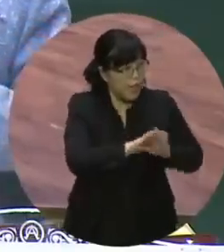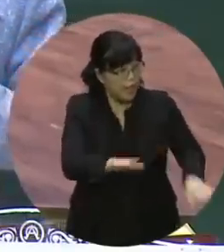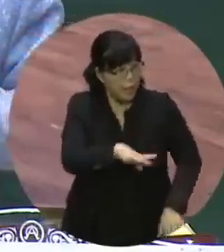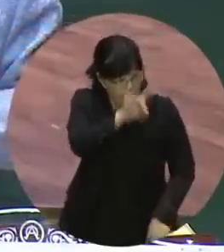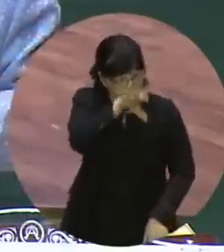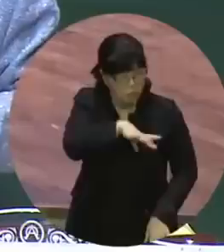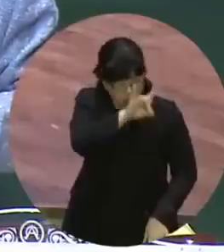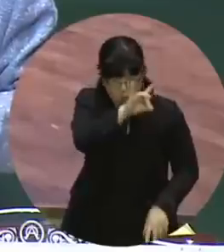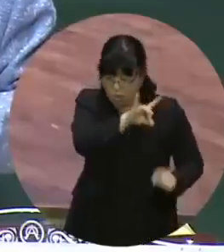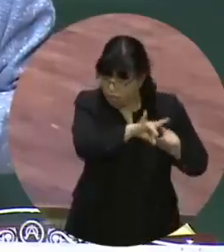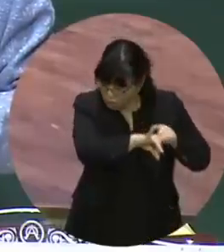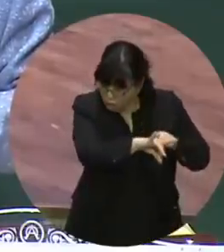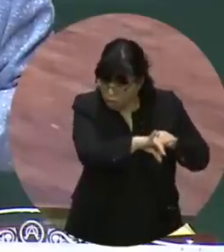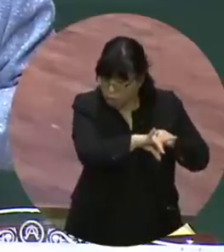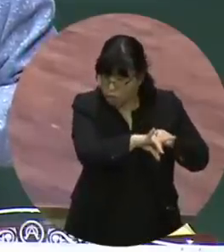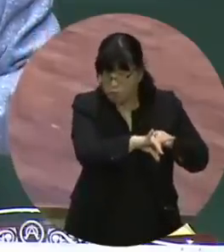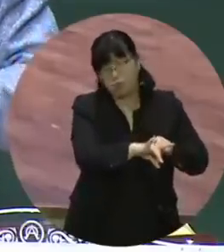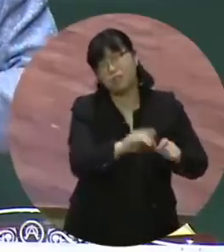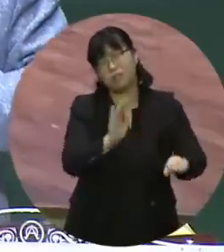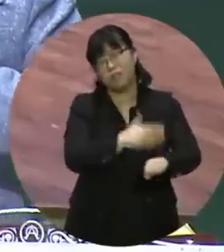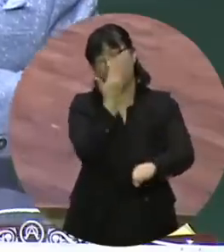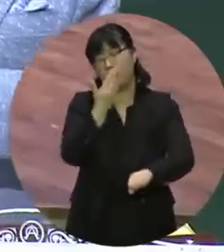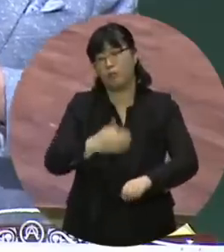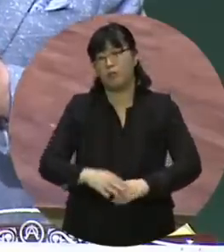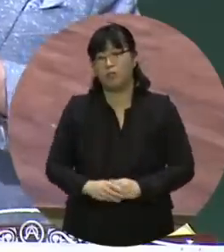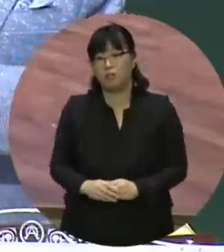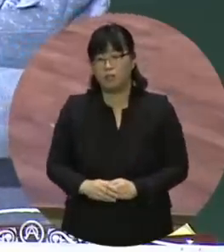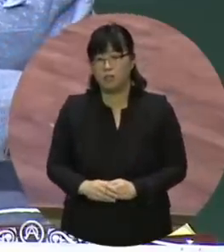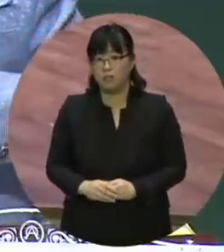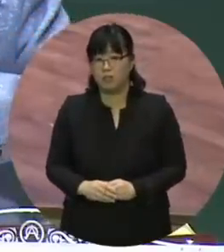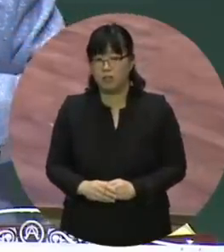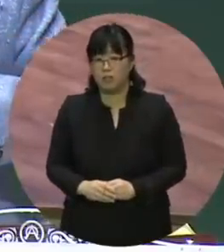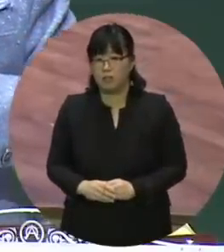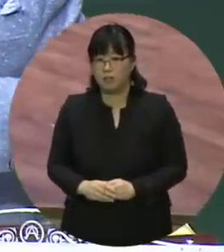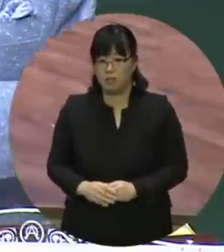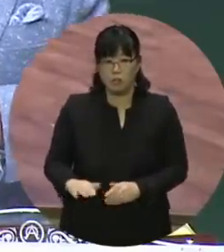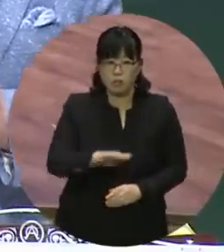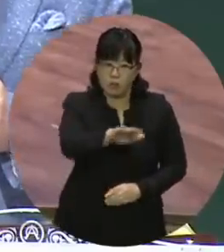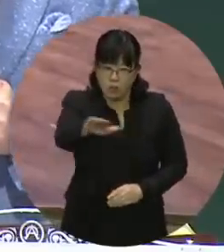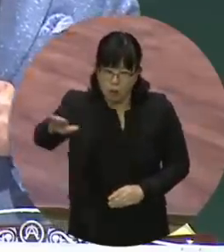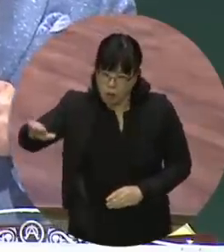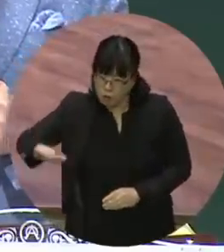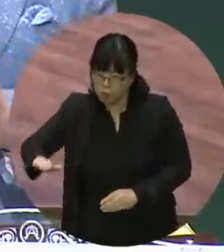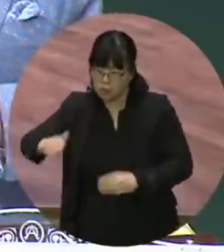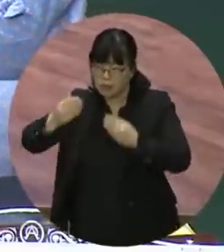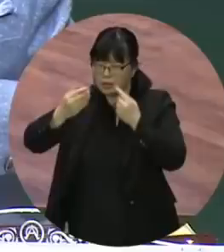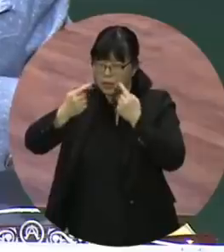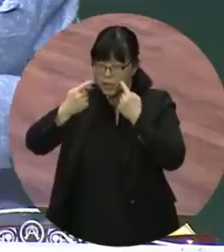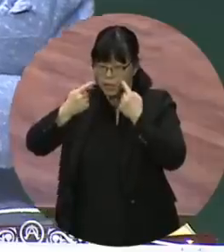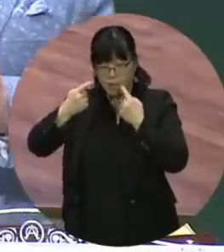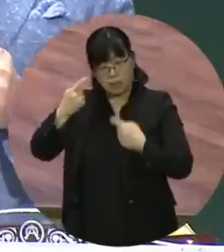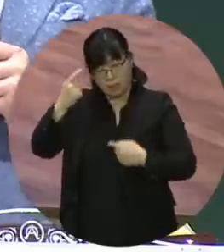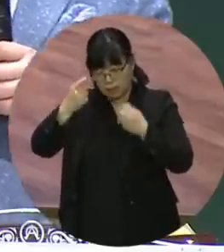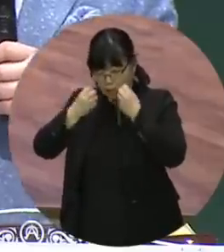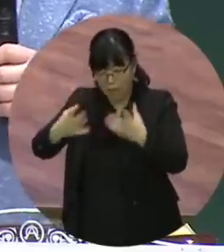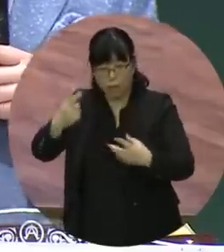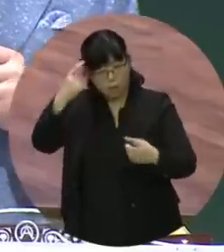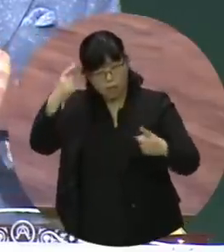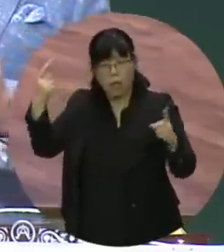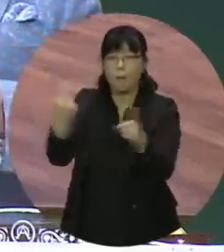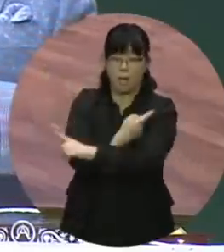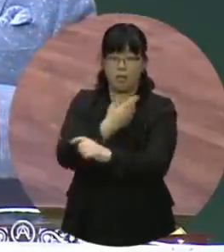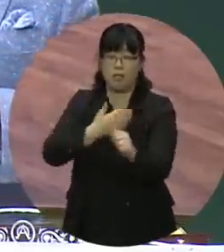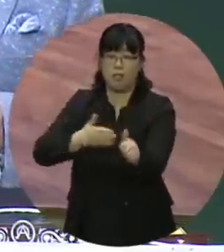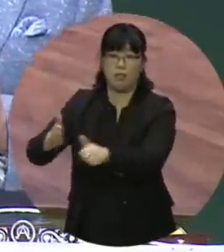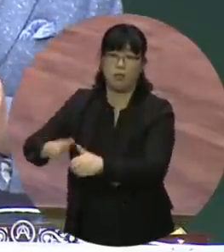거의 다 한국교, 세계교회. 여러분만큼은 좀 제대로 하시기 바랍니다. 자, 오직